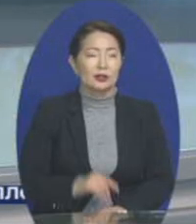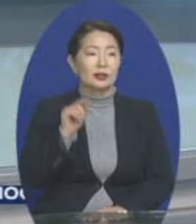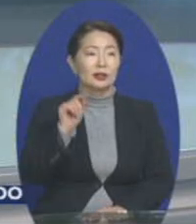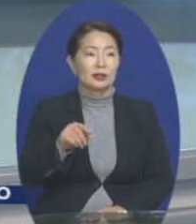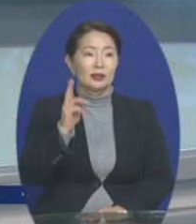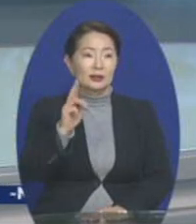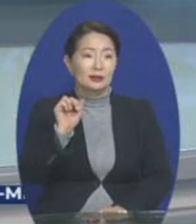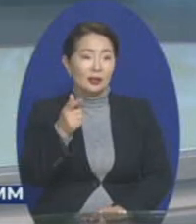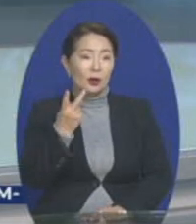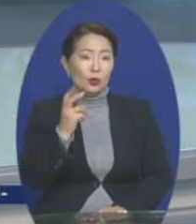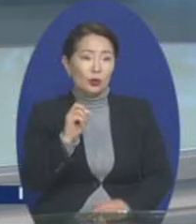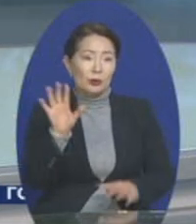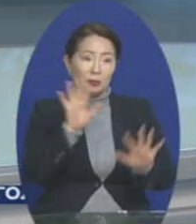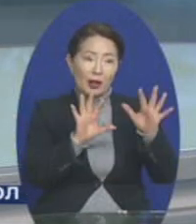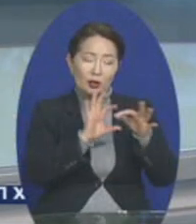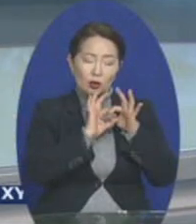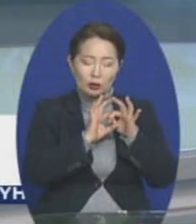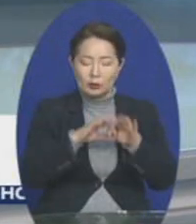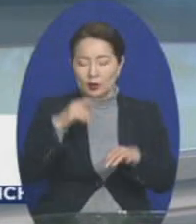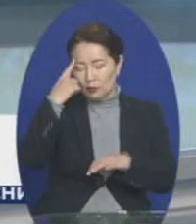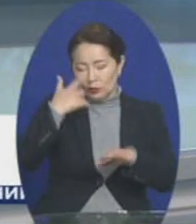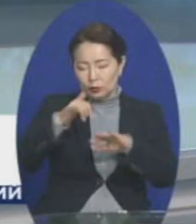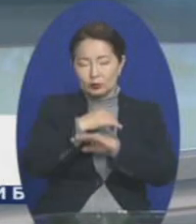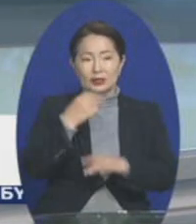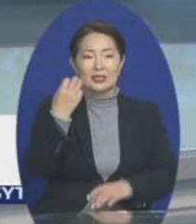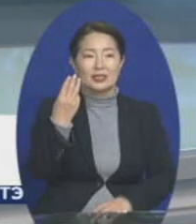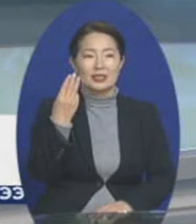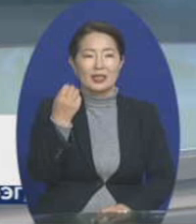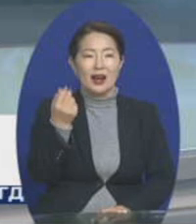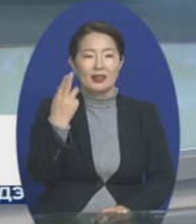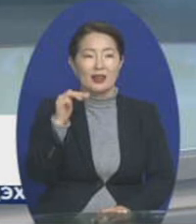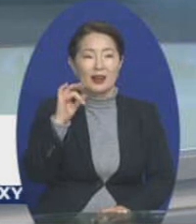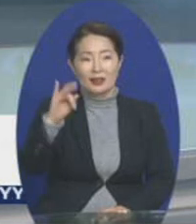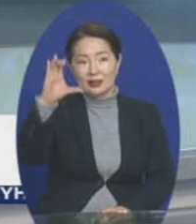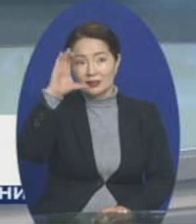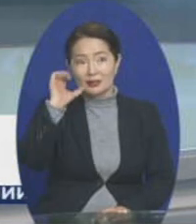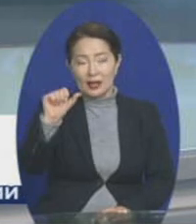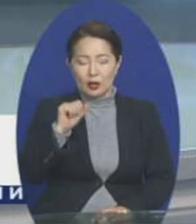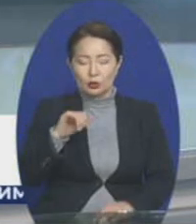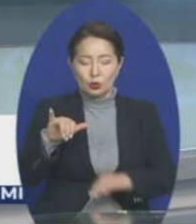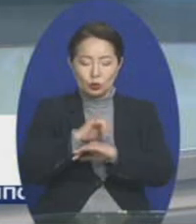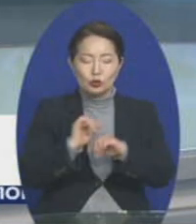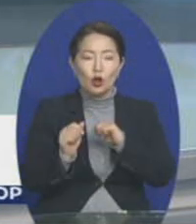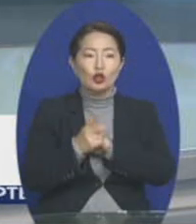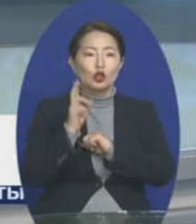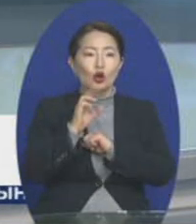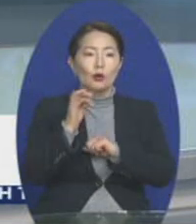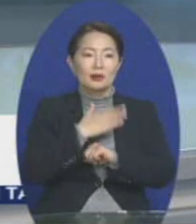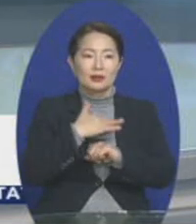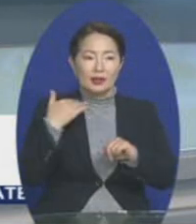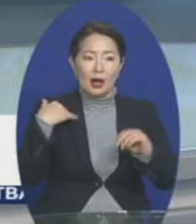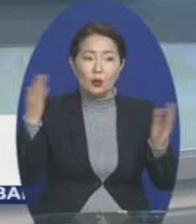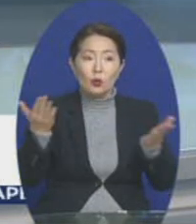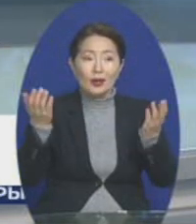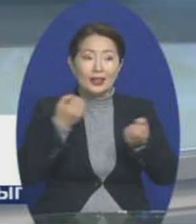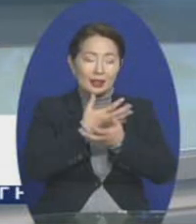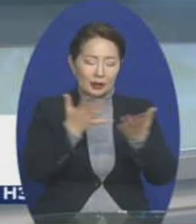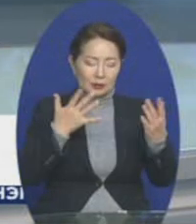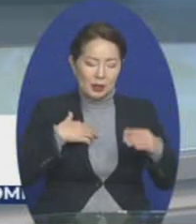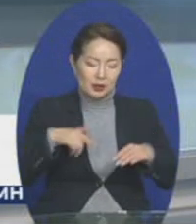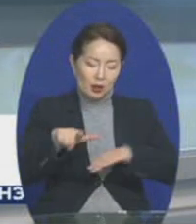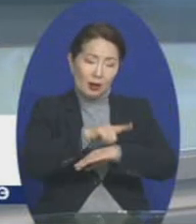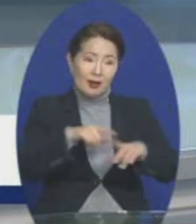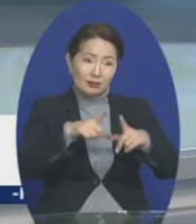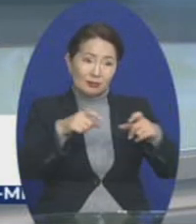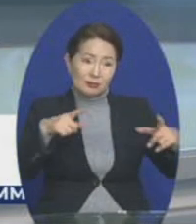Цаг үеийн нөхцөл байдлаар холбогдуулаад Монгол улсын шадар сайд улсын онцгой комиссийн дарга уриалга гаргав юм. Манай улсын нийт нутаг дэвсгэрийн 70 орчим